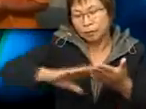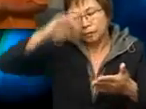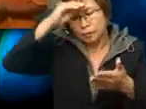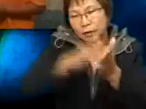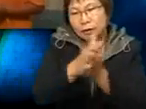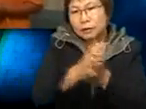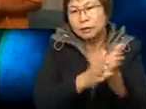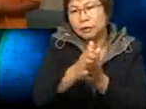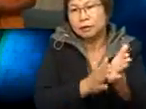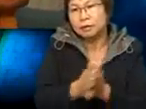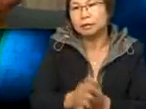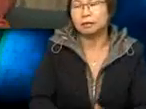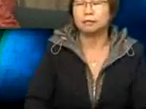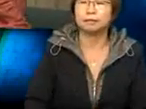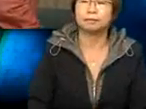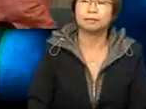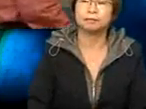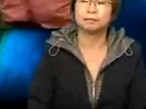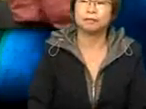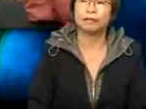belajar rajin-rajin.